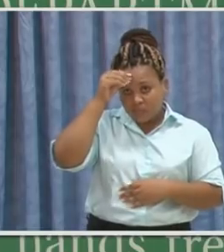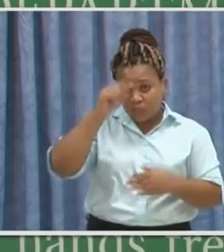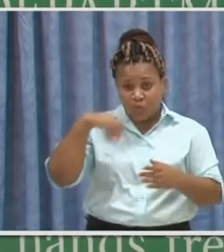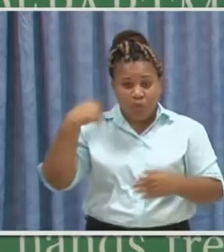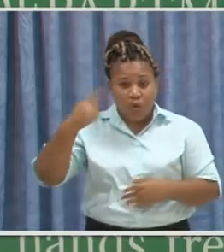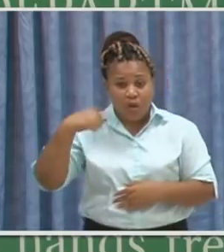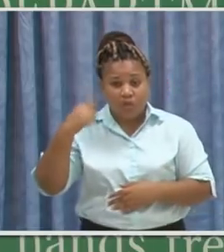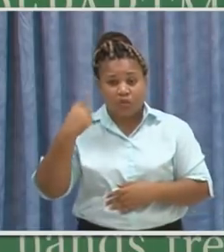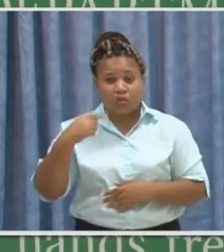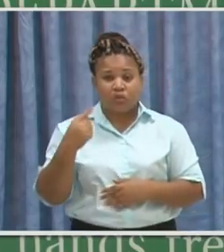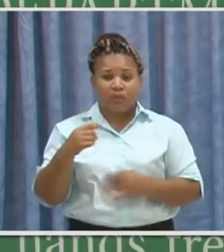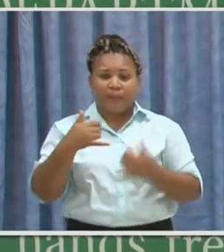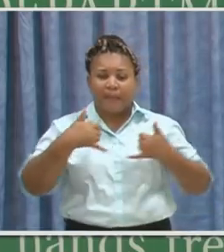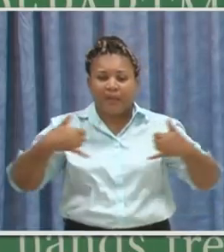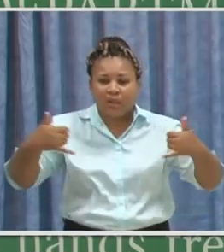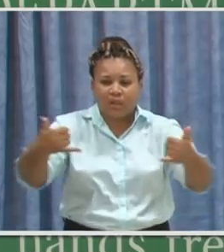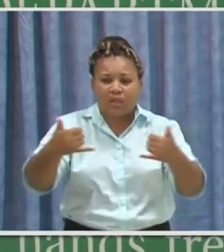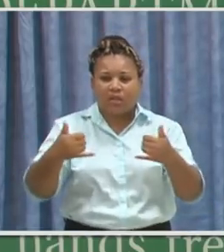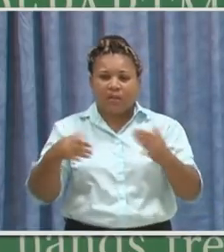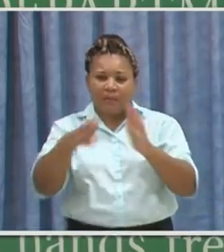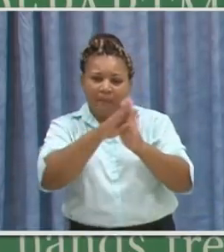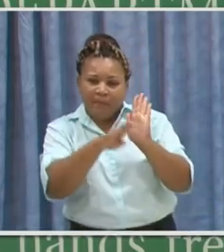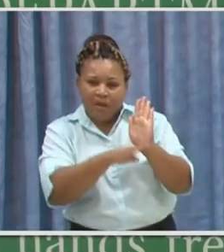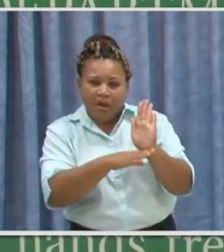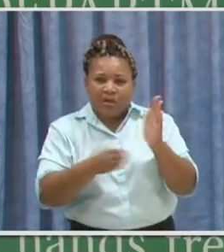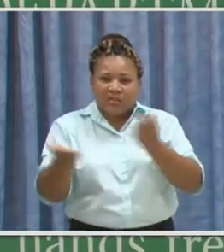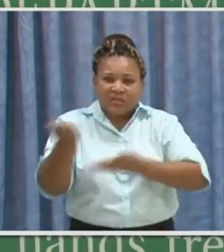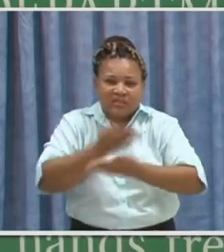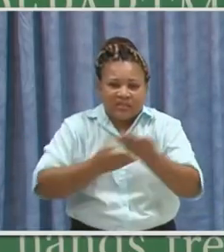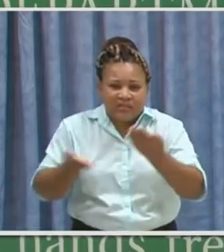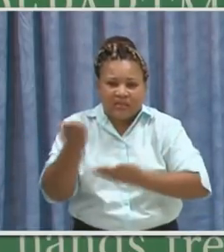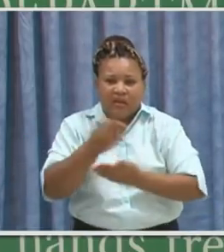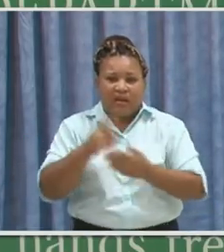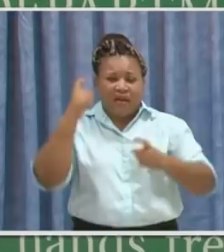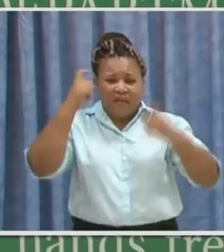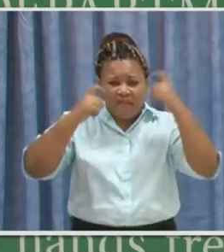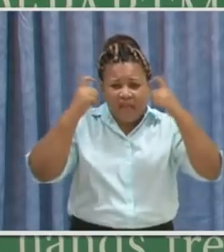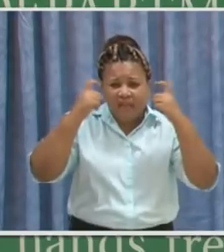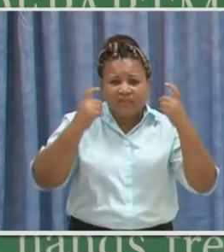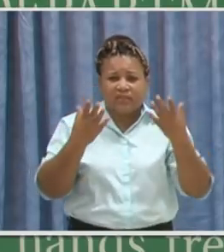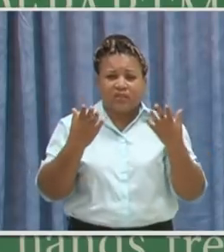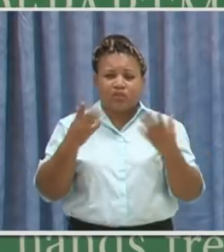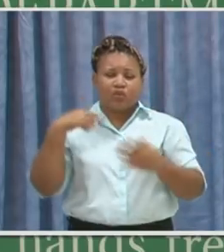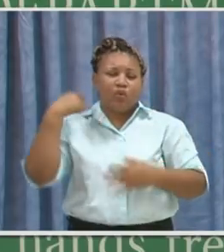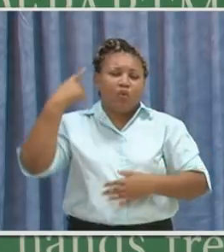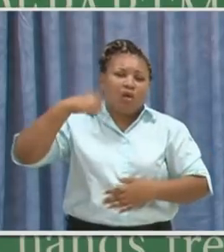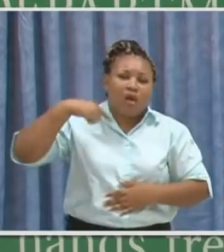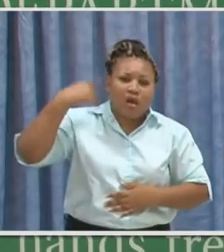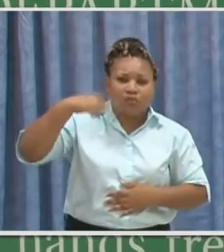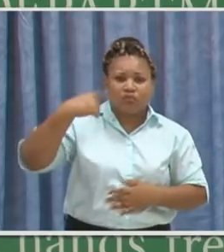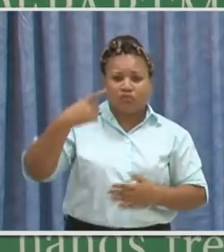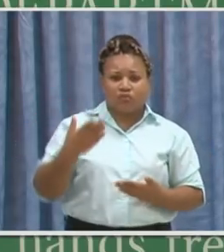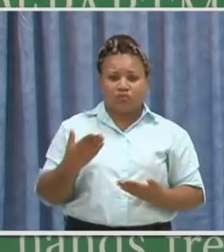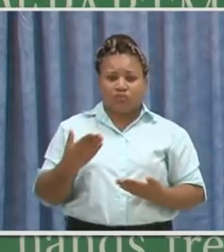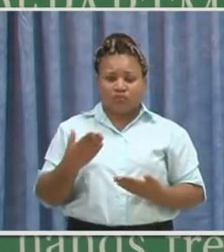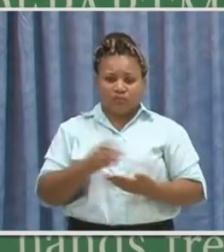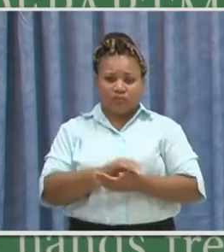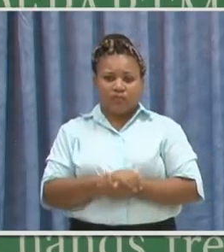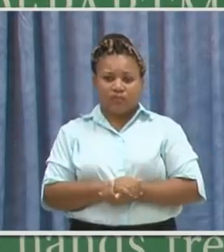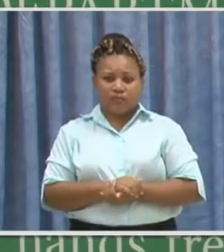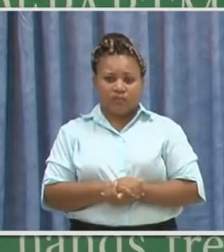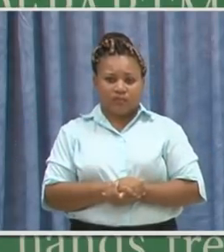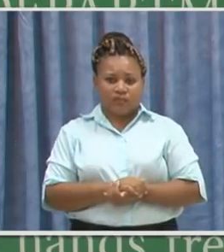décisions. Et comme on a des jeunes makers dans le département de la santé, nous avons sans rencontrer,